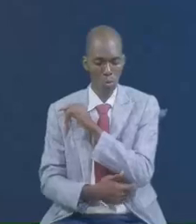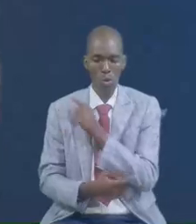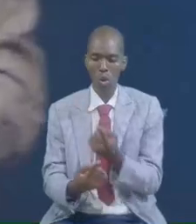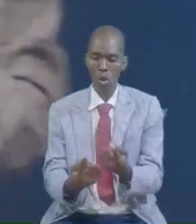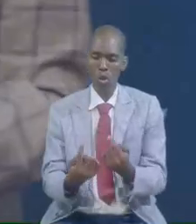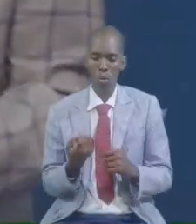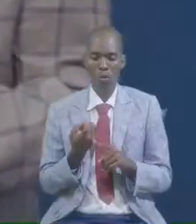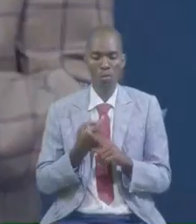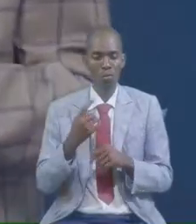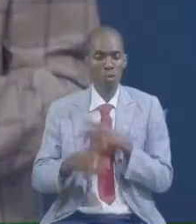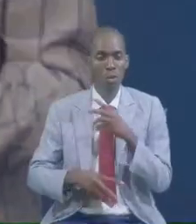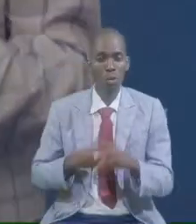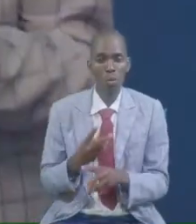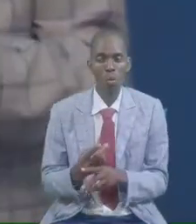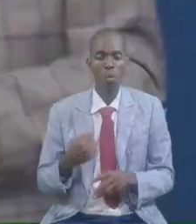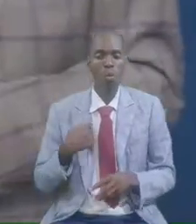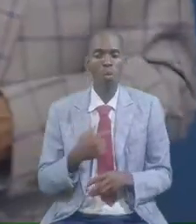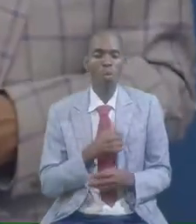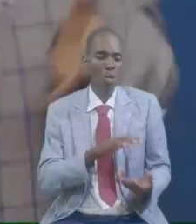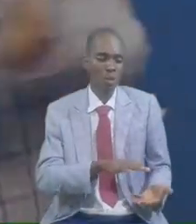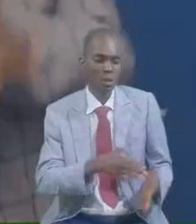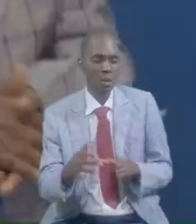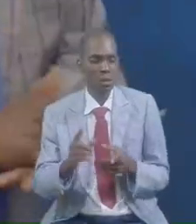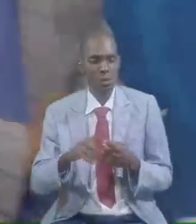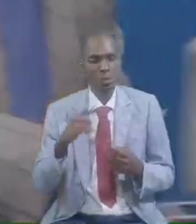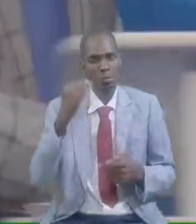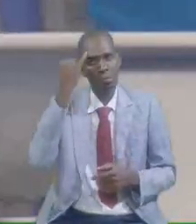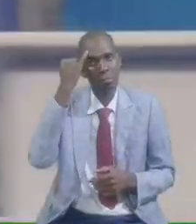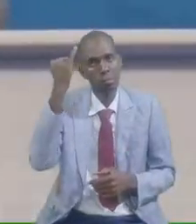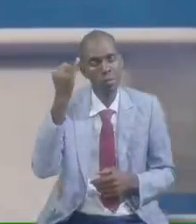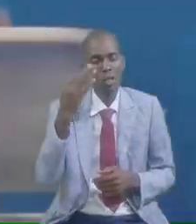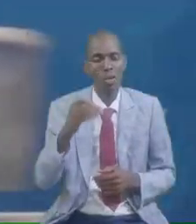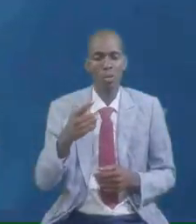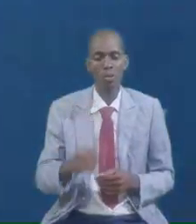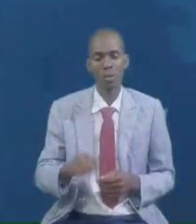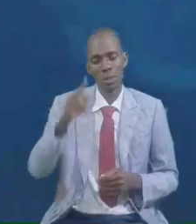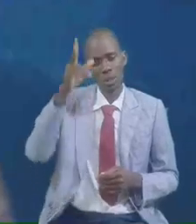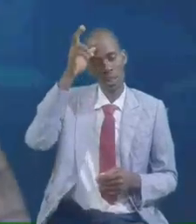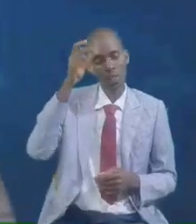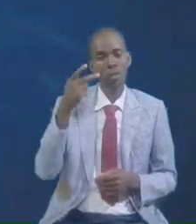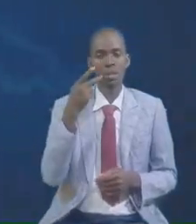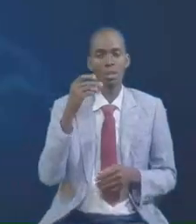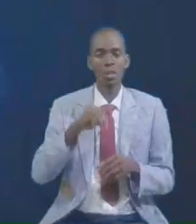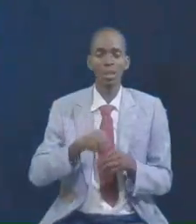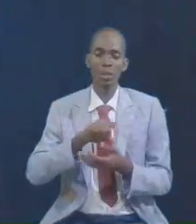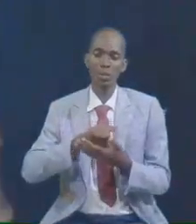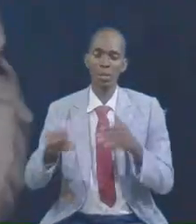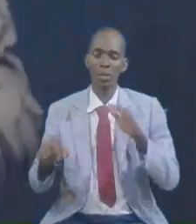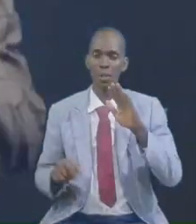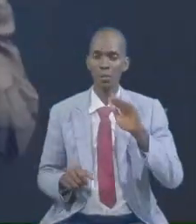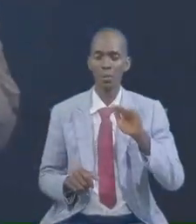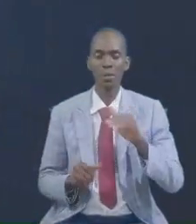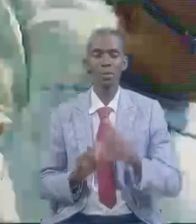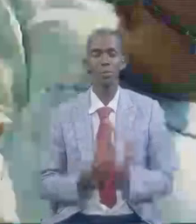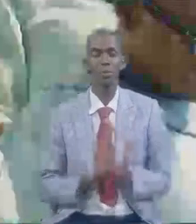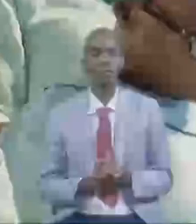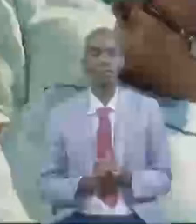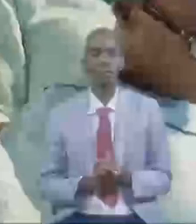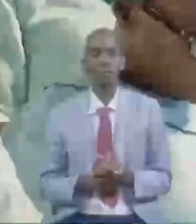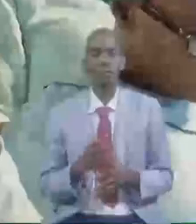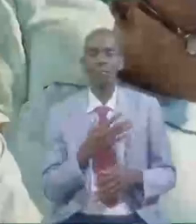monde. Et nous mourons à toutes les suggestions du diable. Verset 15. Verset 15. Il dit,